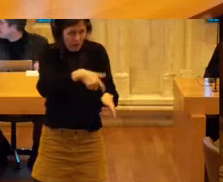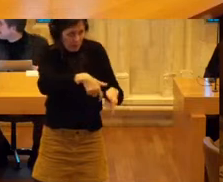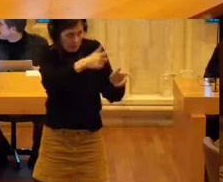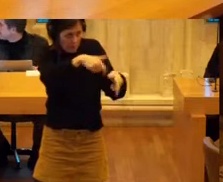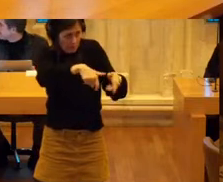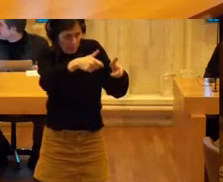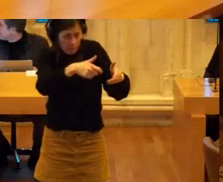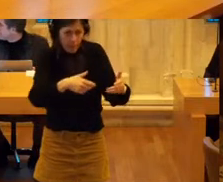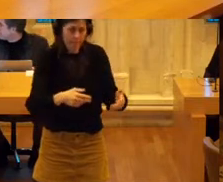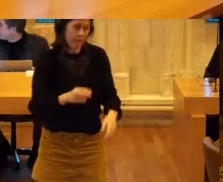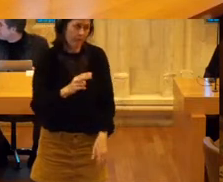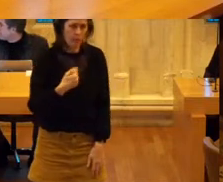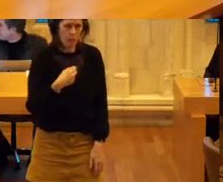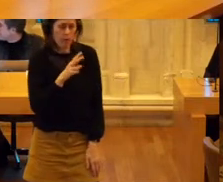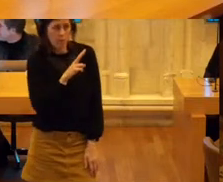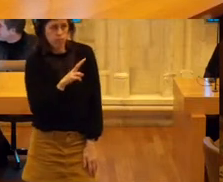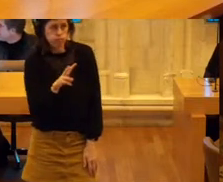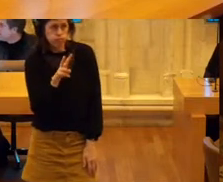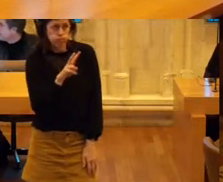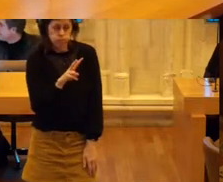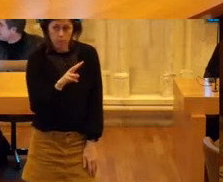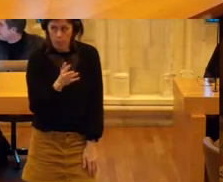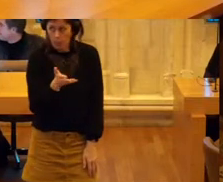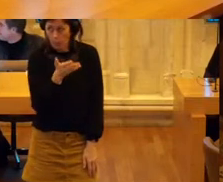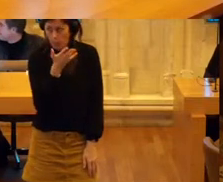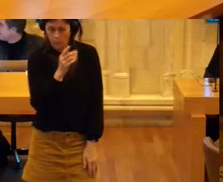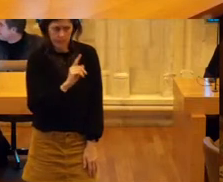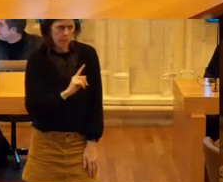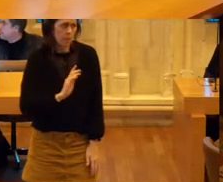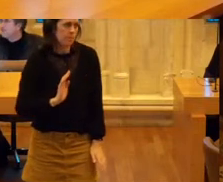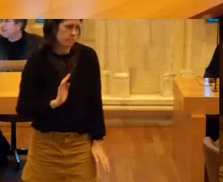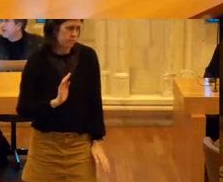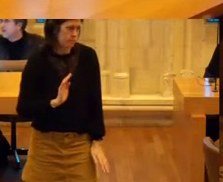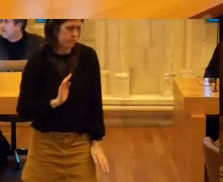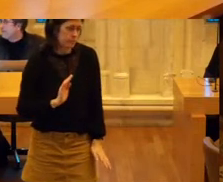paysage urbain, c'est pas glorieux. Alors tout ça